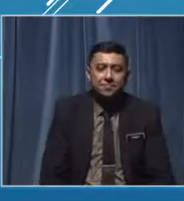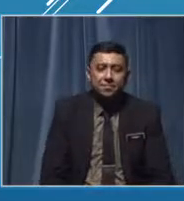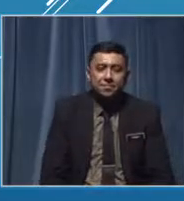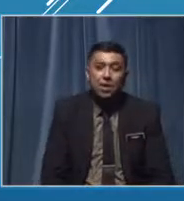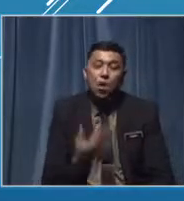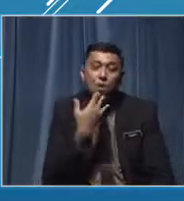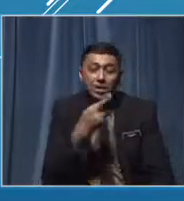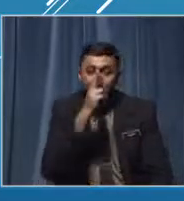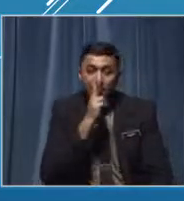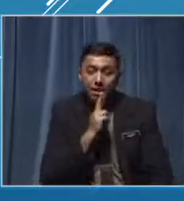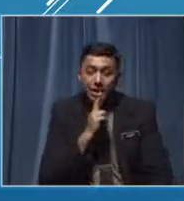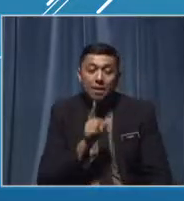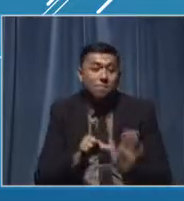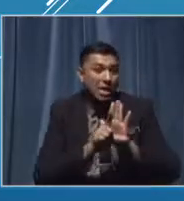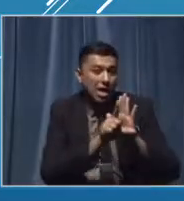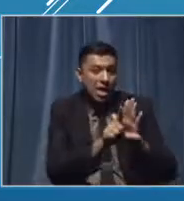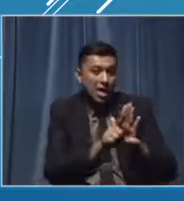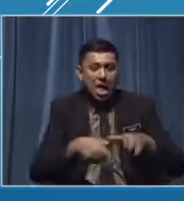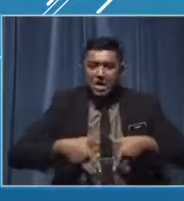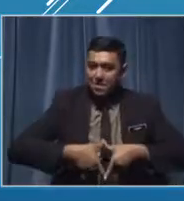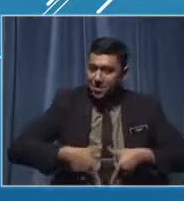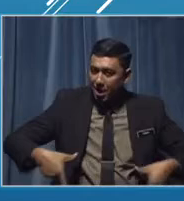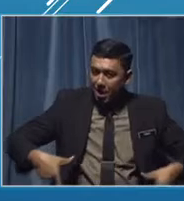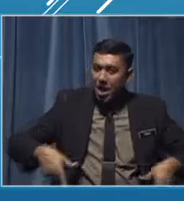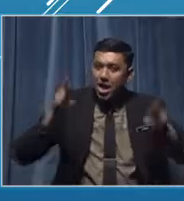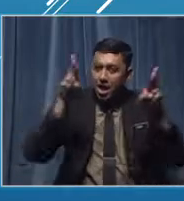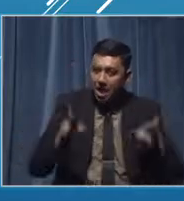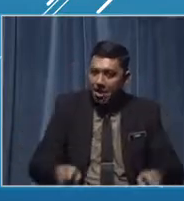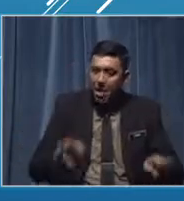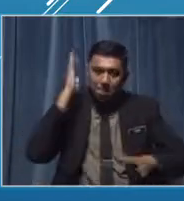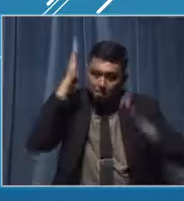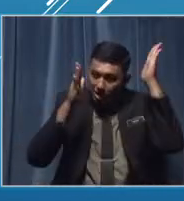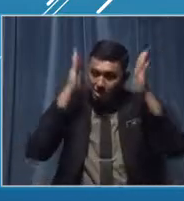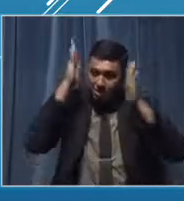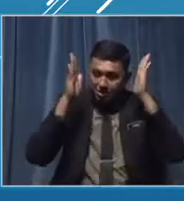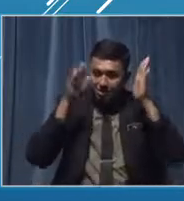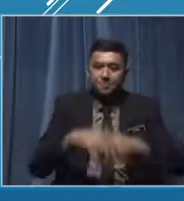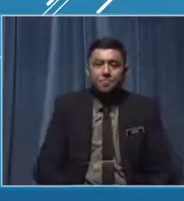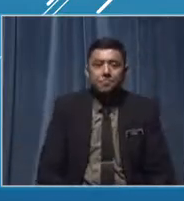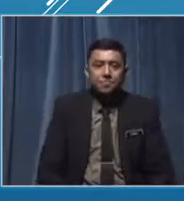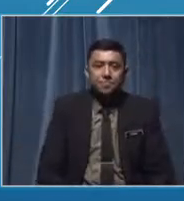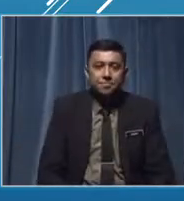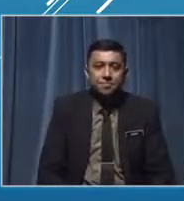Warna merah melambangkan keberanian rakyat Malaysia.